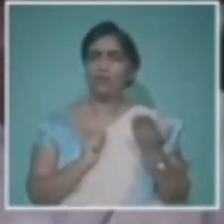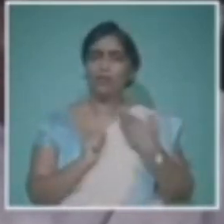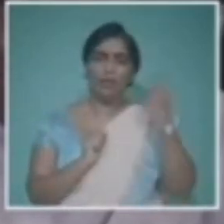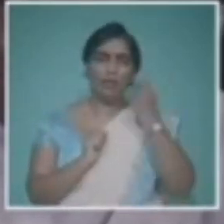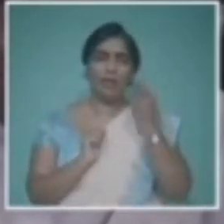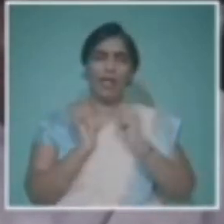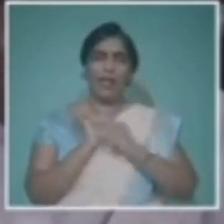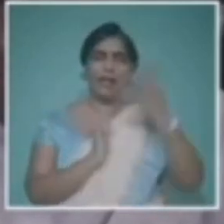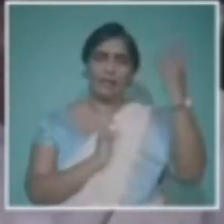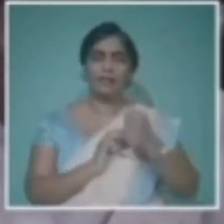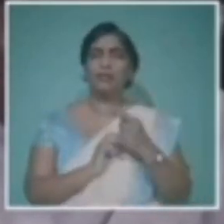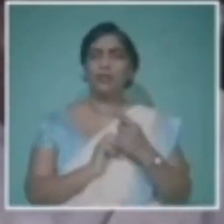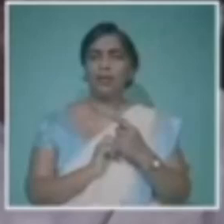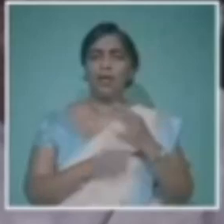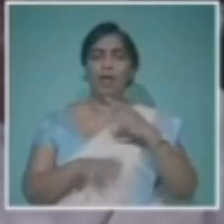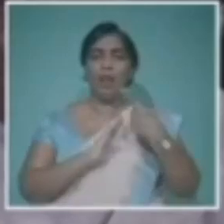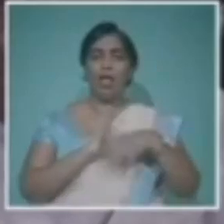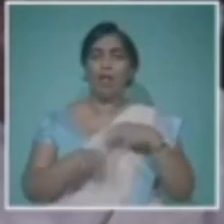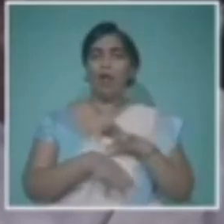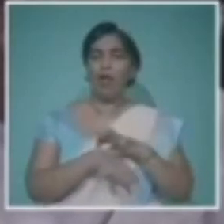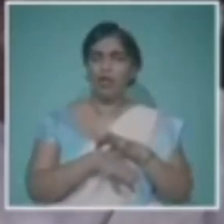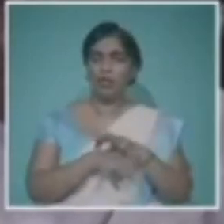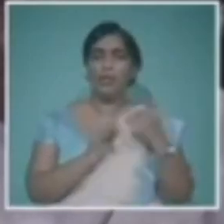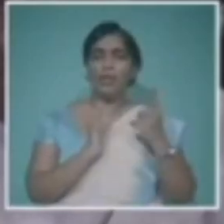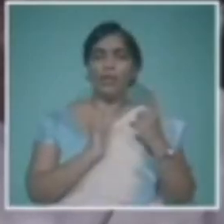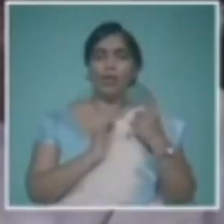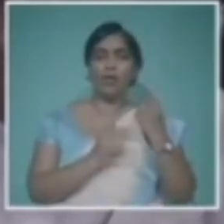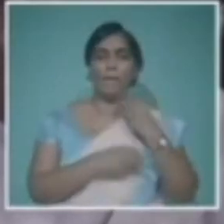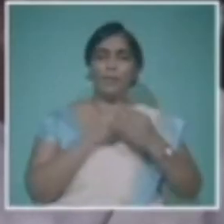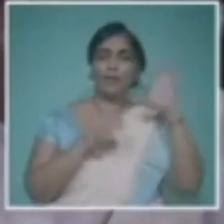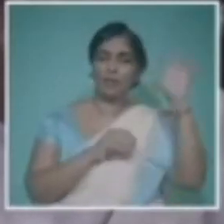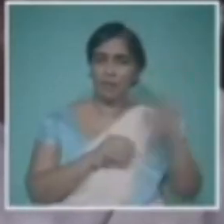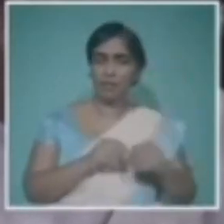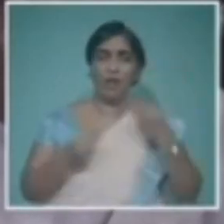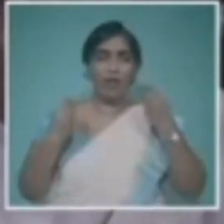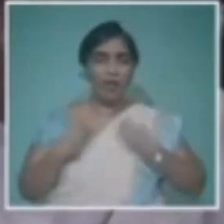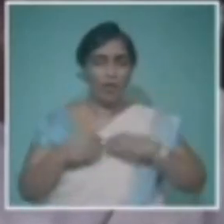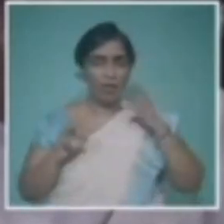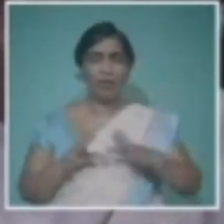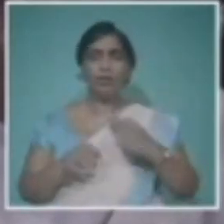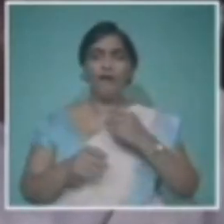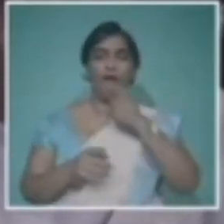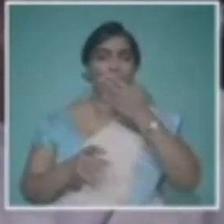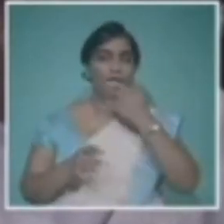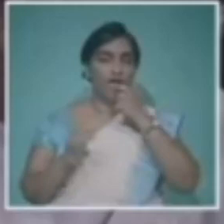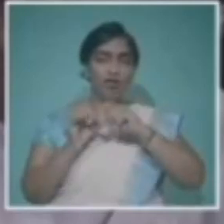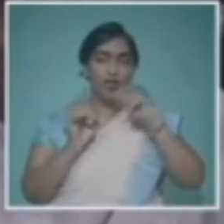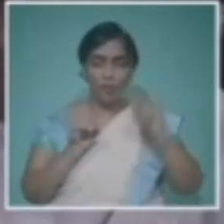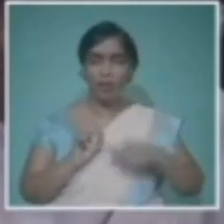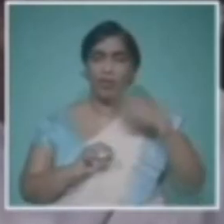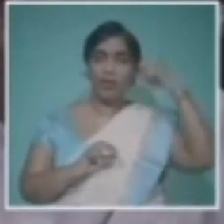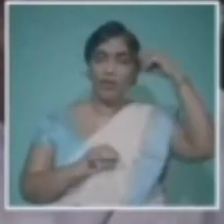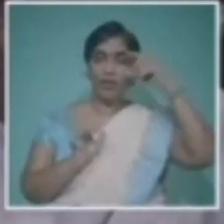කියලා ඉන්වෙස්ටර් කෙනෙක්. ලංකා හොස්පිටල් එකට ඉන්වෙස්ටර් කෙනෙක් හොයා ගන්නවා කියලා. බංකොලොත් වෙලා තියෙන වෝටර් බෝඩ් එකට, ලංකා